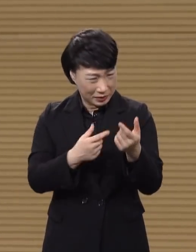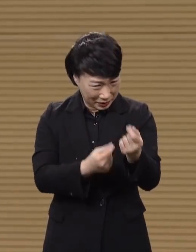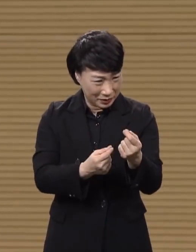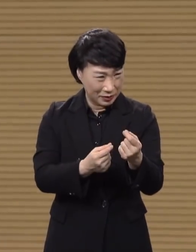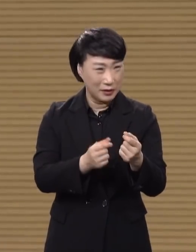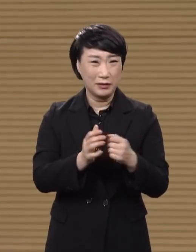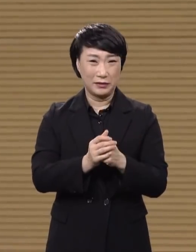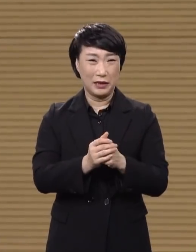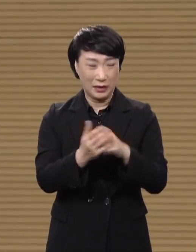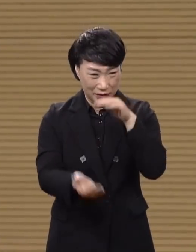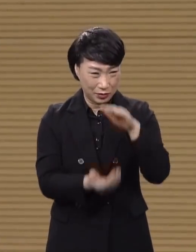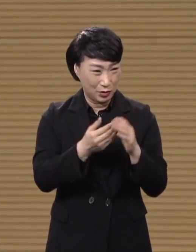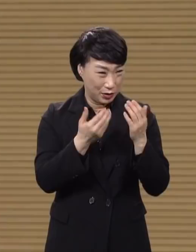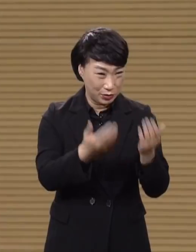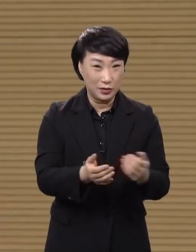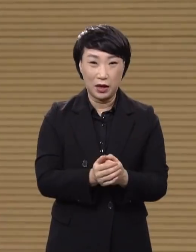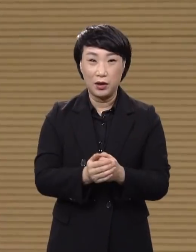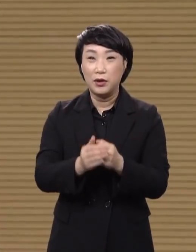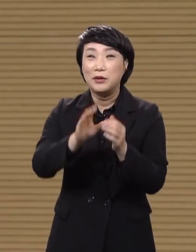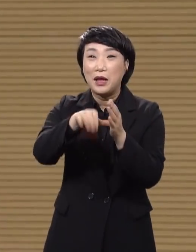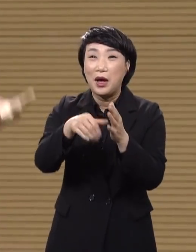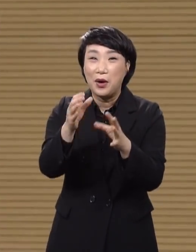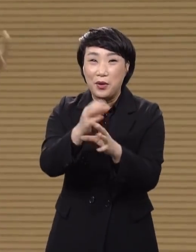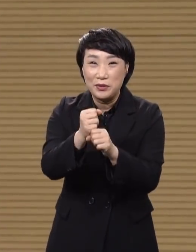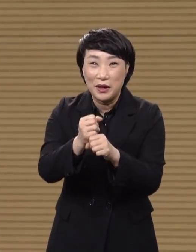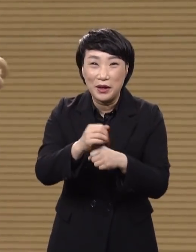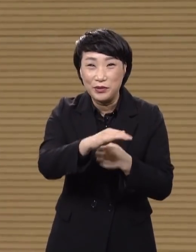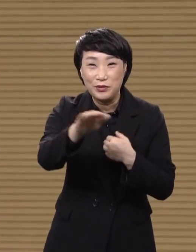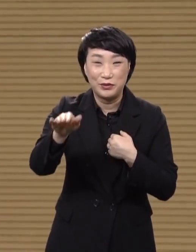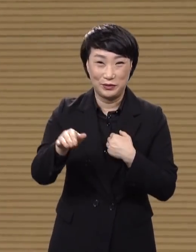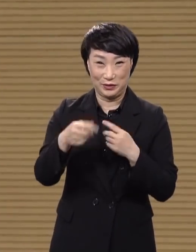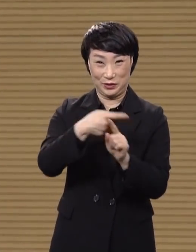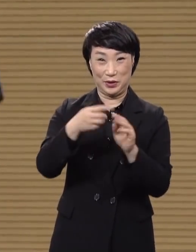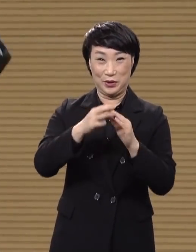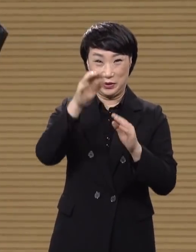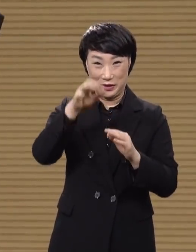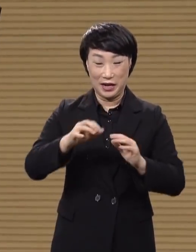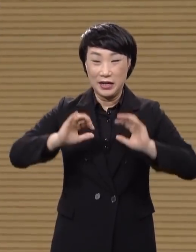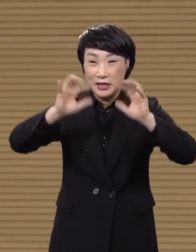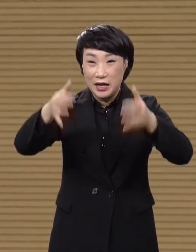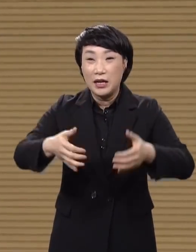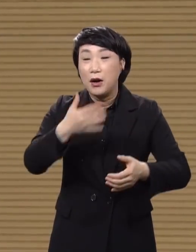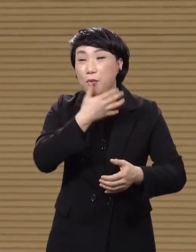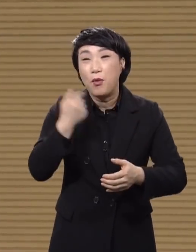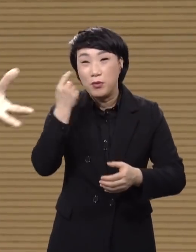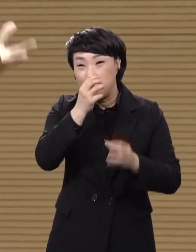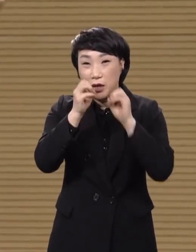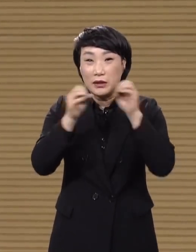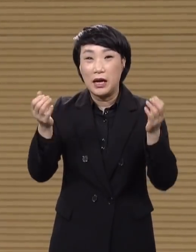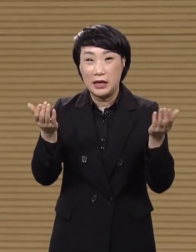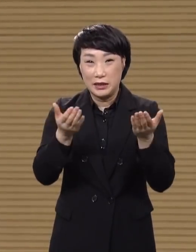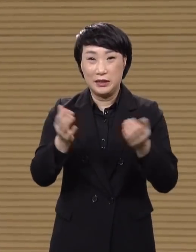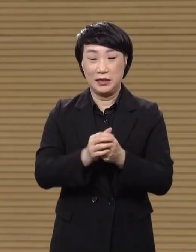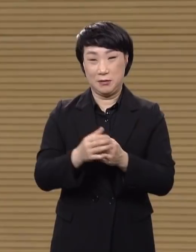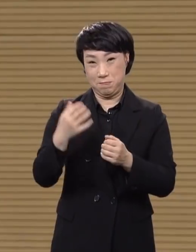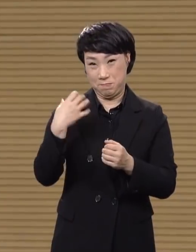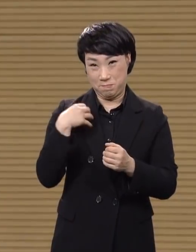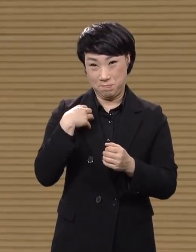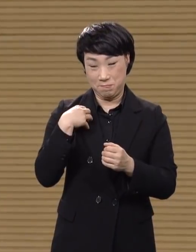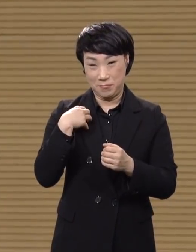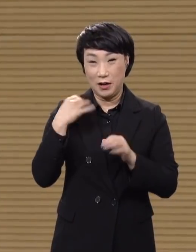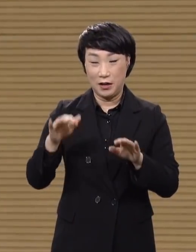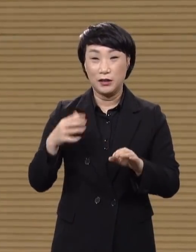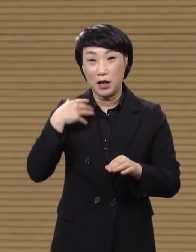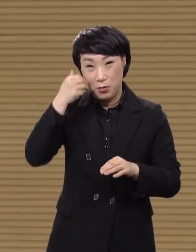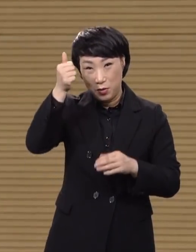이루리라. 때가 어느 때겠어. 우리 교회가 세계에 복음 전하는 데 뒷받침을 하고